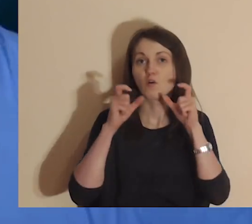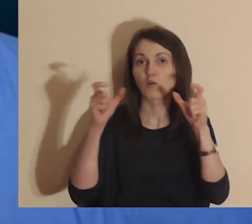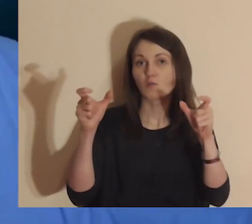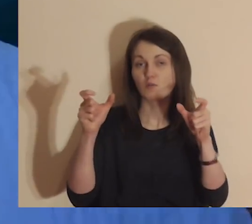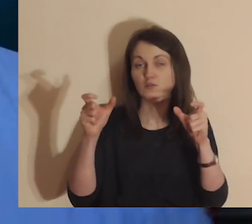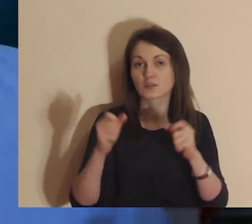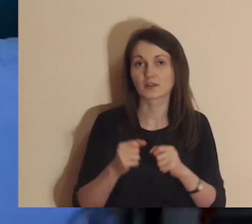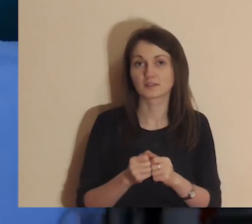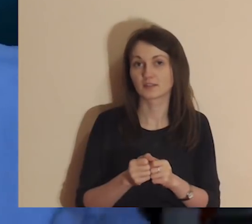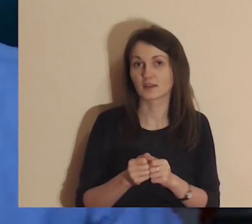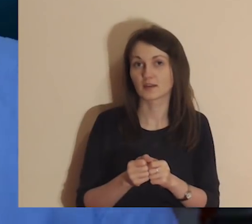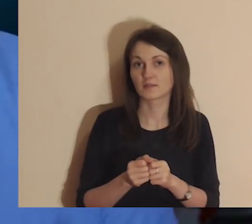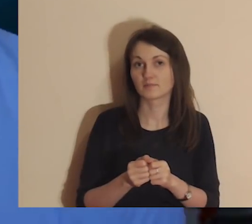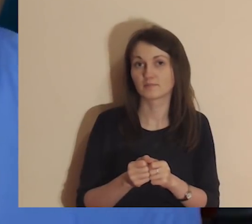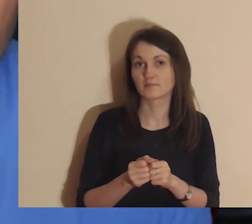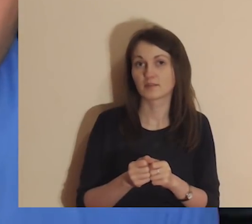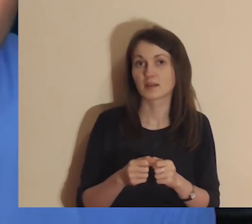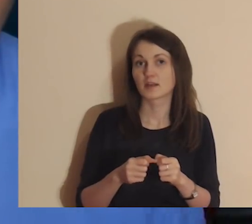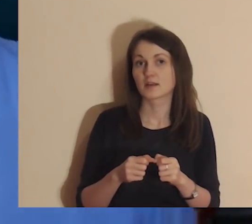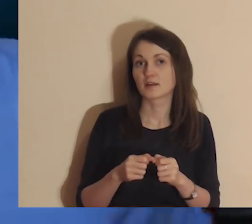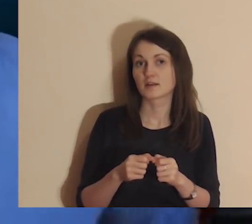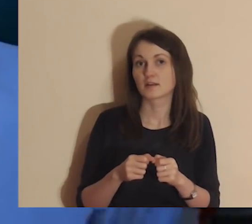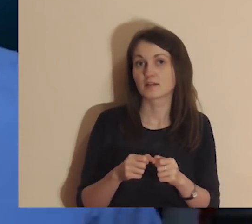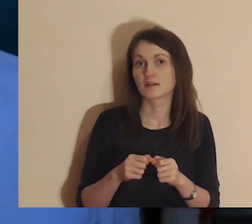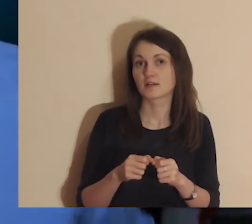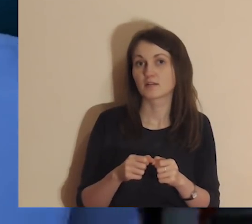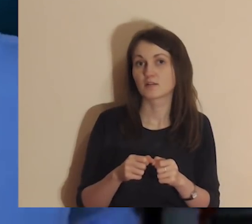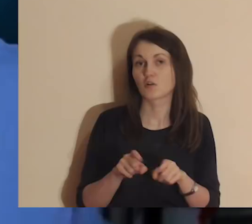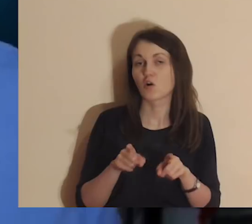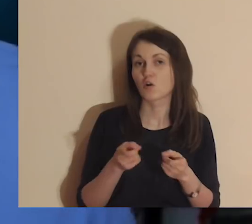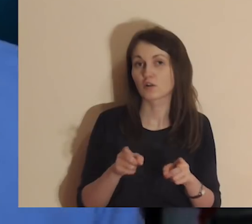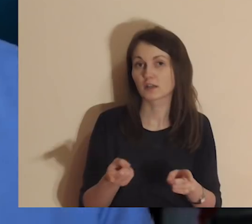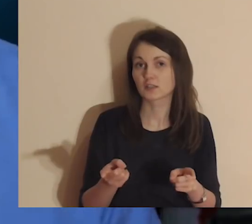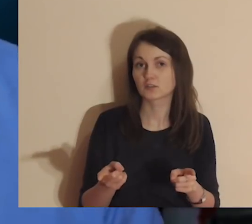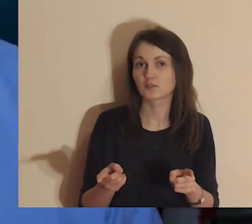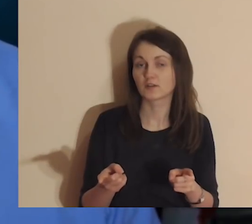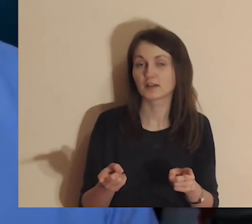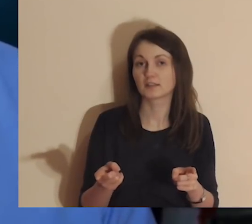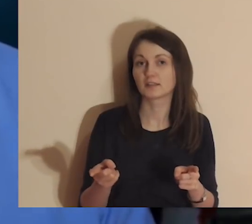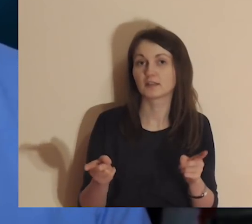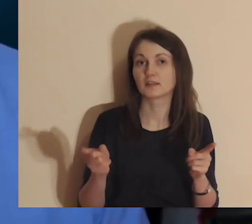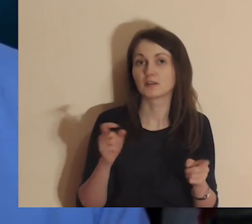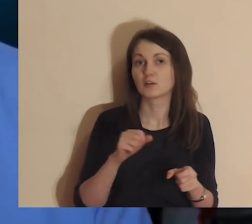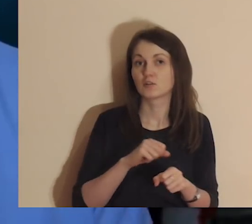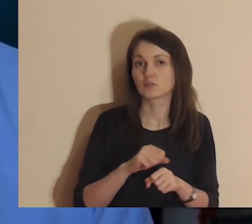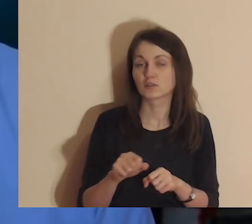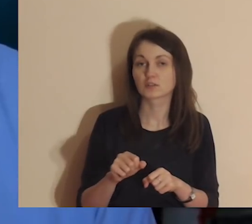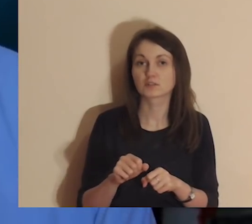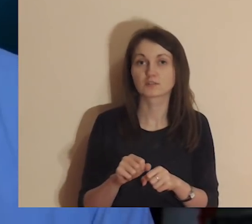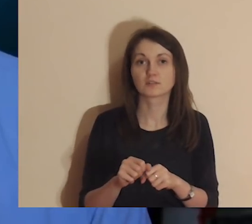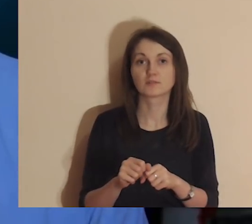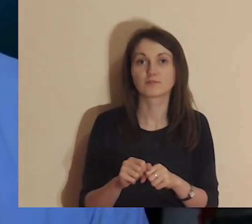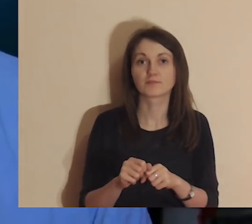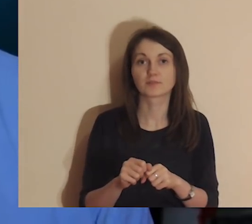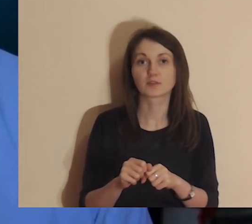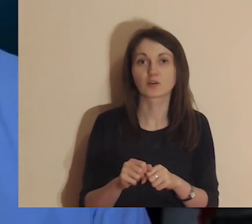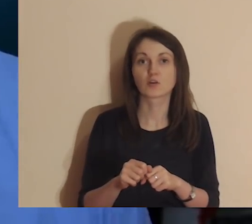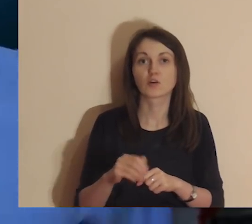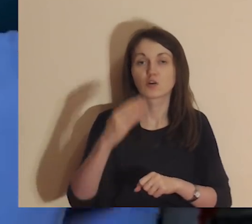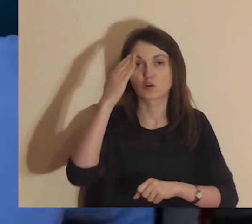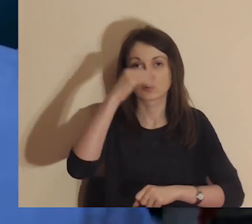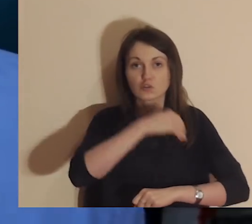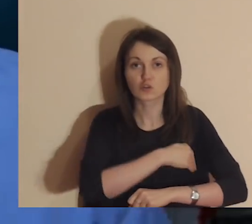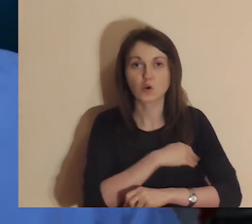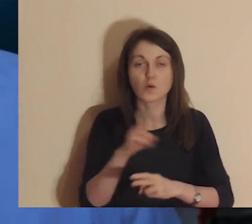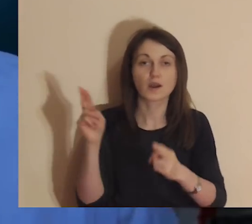Moi drodzy, a to ogłoszenie, które miało być, to jest takie, że są organizowane rekolekcje Szkoły Kontaktu z Bogiem, o których wam opowiadałem. Prowadzi je mój